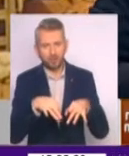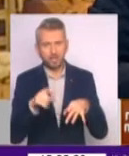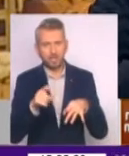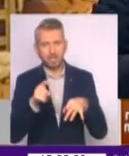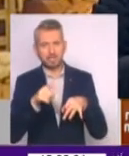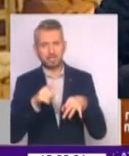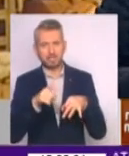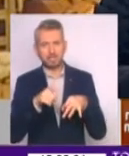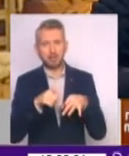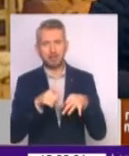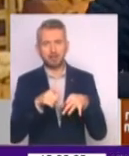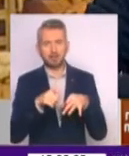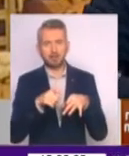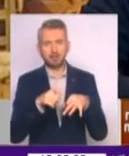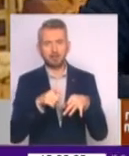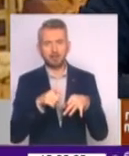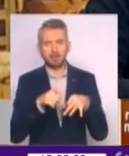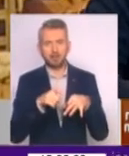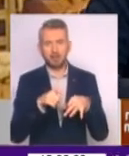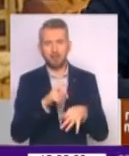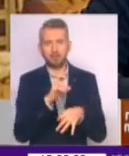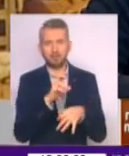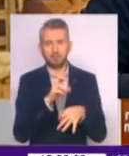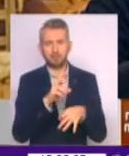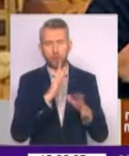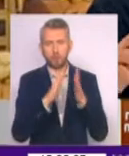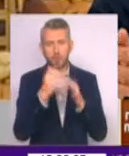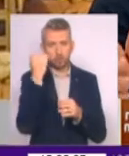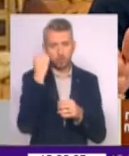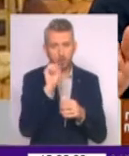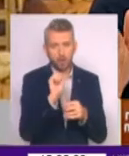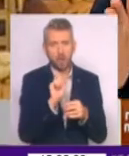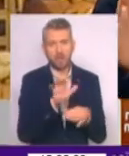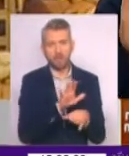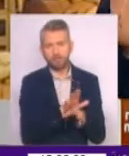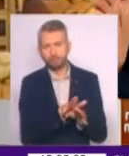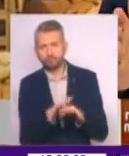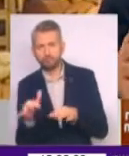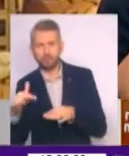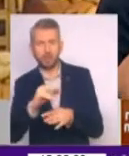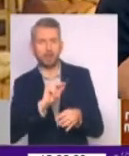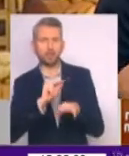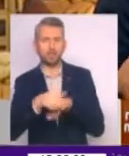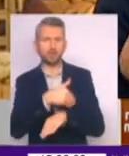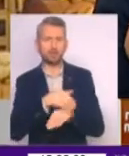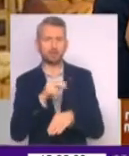Брест-Литовського шосе чи там з проспекту Перемоги через вулицю Чистяківську в напрямку